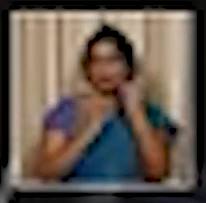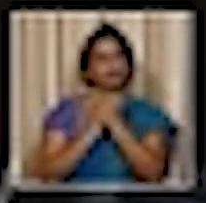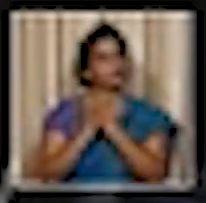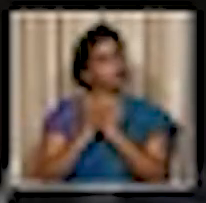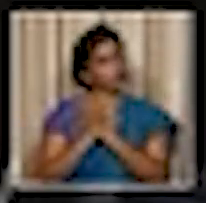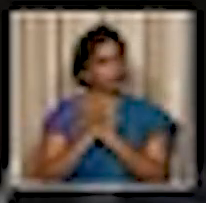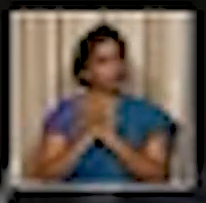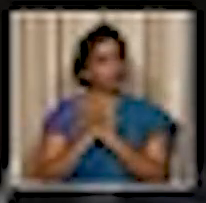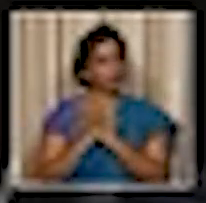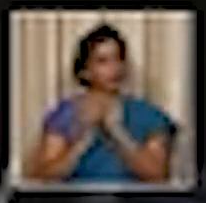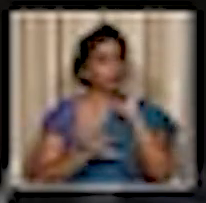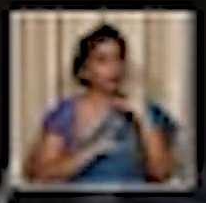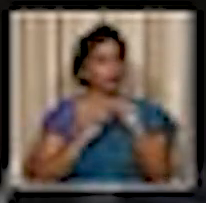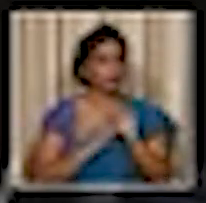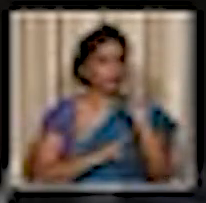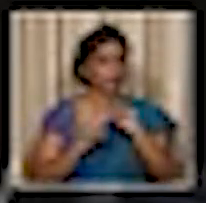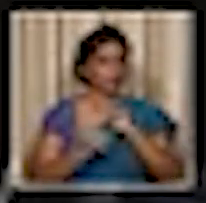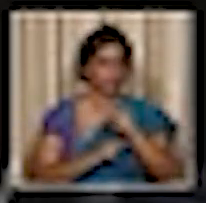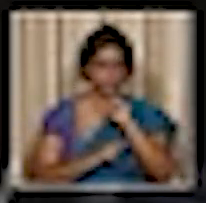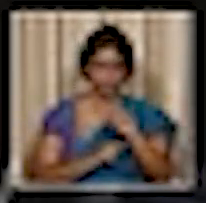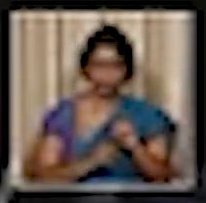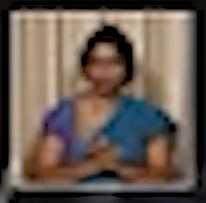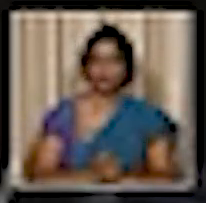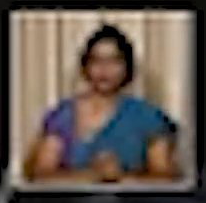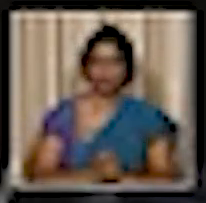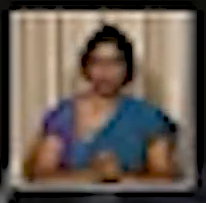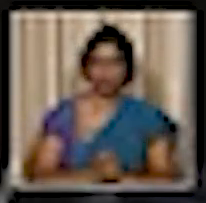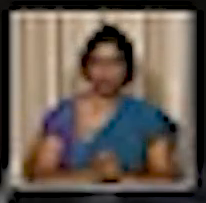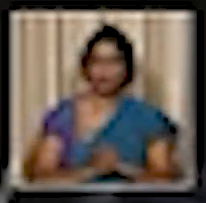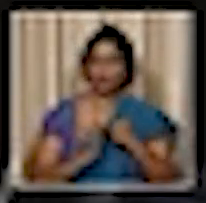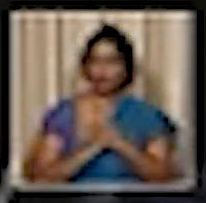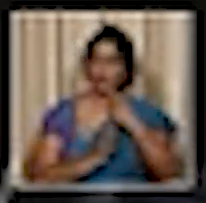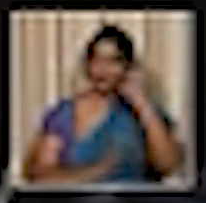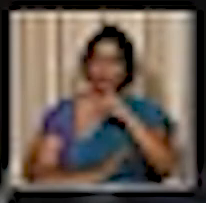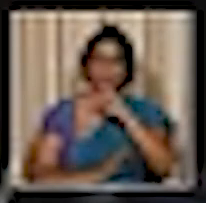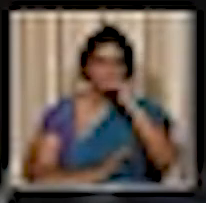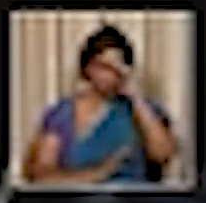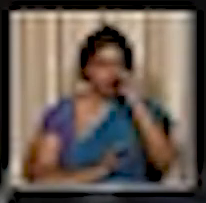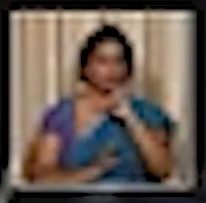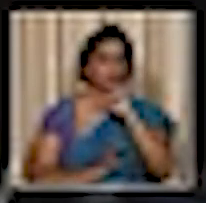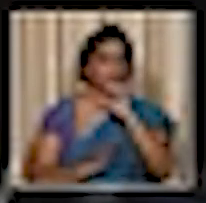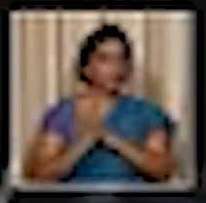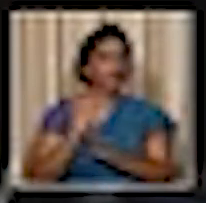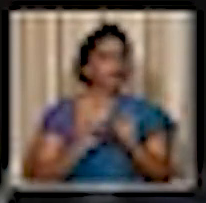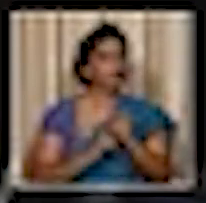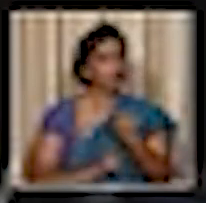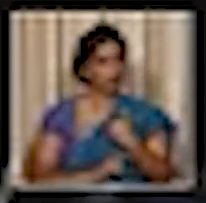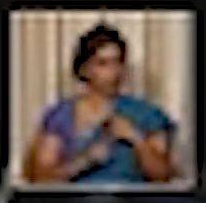පිළිබඳව තොරතුරු පාර්ලිමේන්තුවට ඉදිරිපත් කළෙමි. ගරු නියෝජ්‍ය කතානායකතුමනි, අධිකරණ ඇමතිවරයා